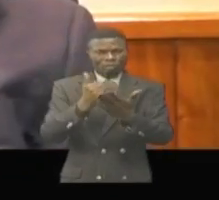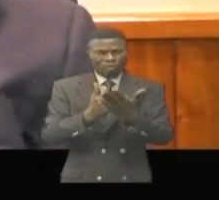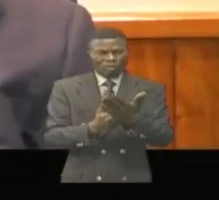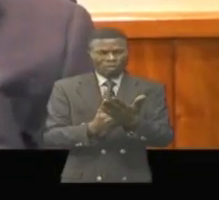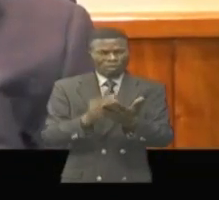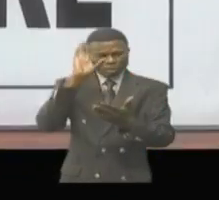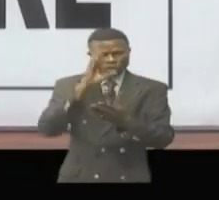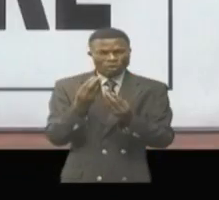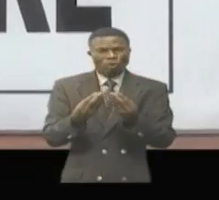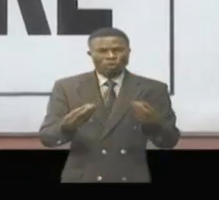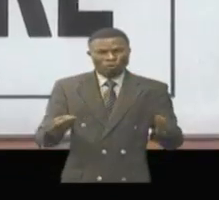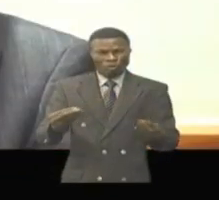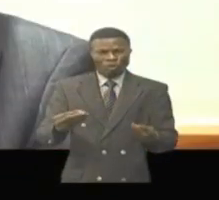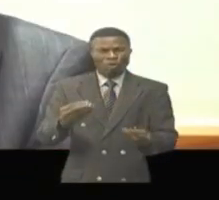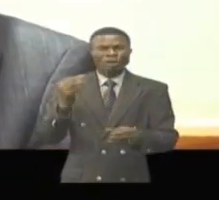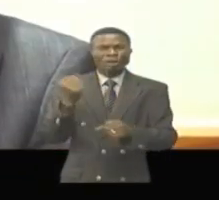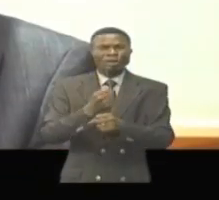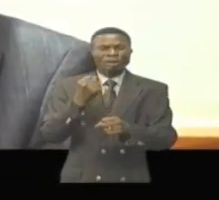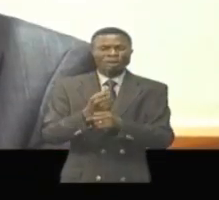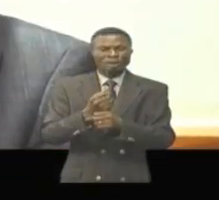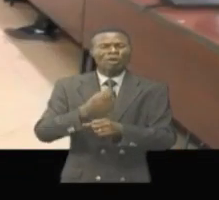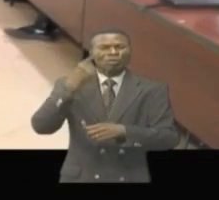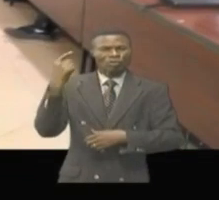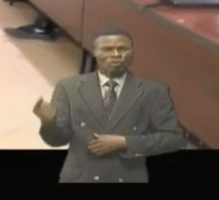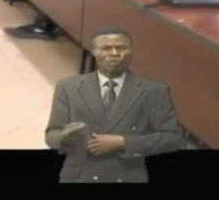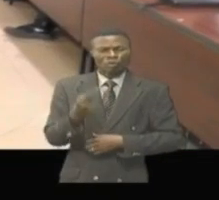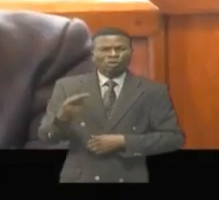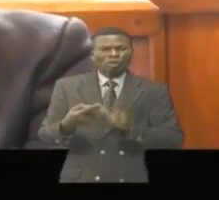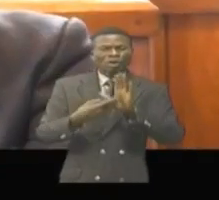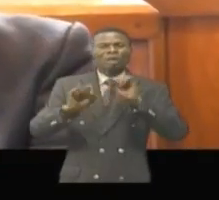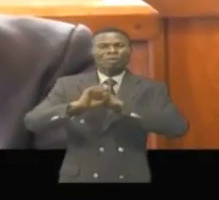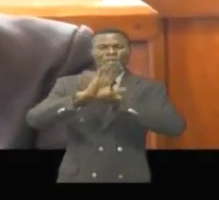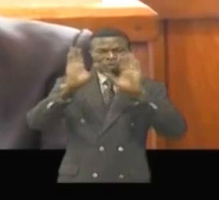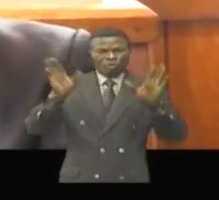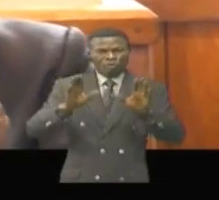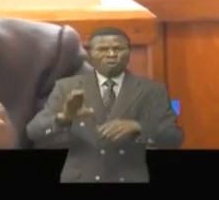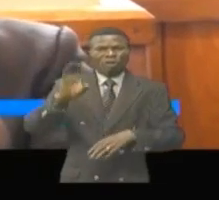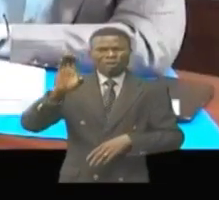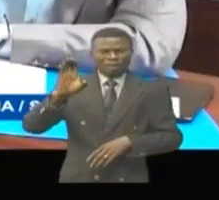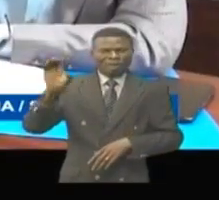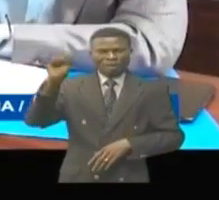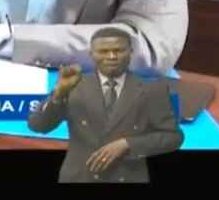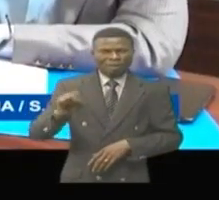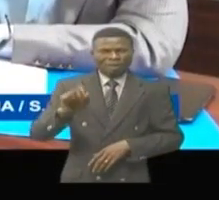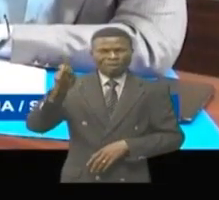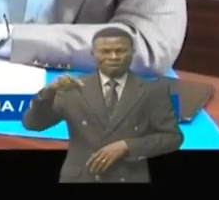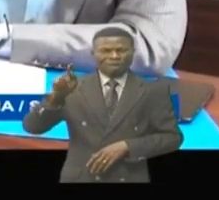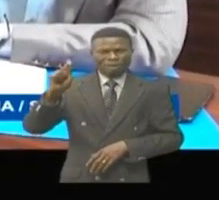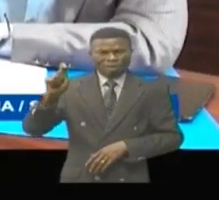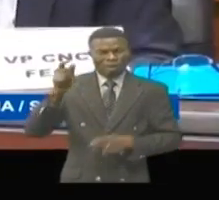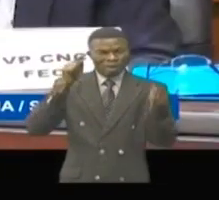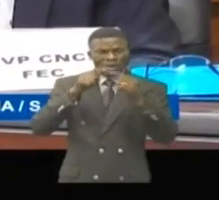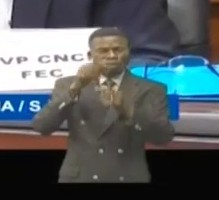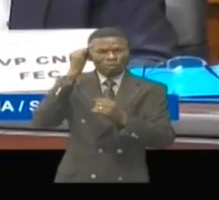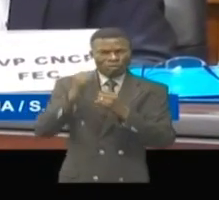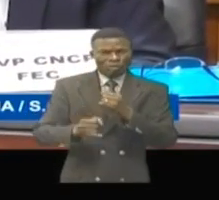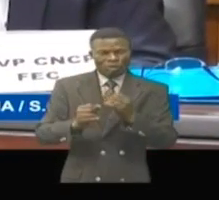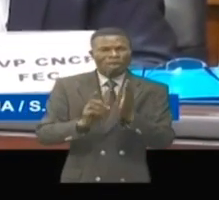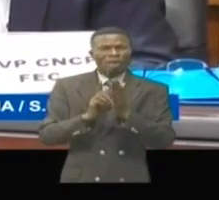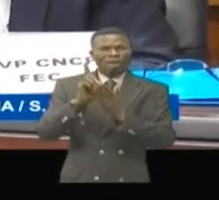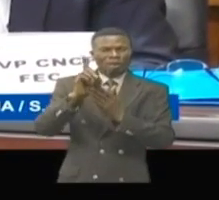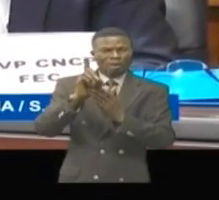les défis du fonctionnement régulier et performant de la CNCP avec pour objectif final de booster